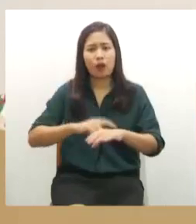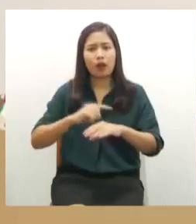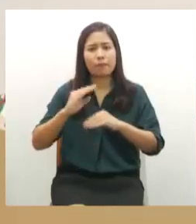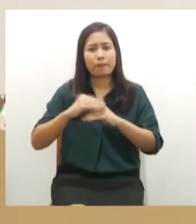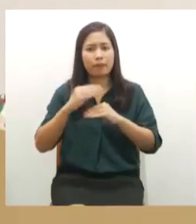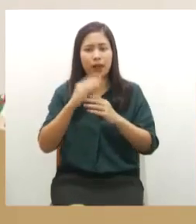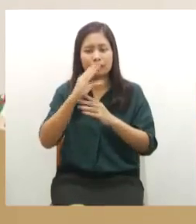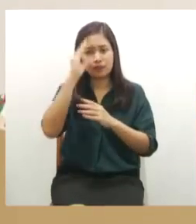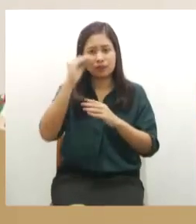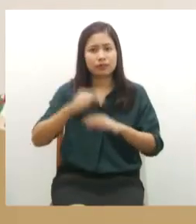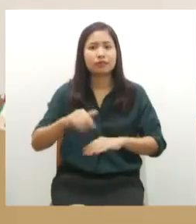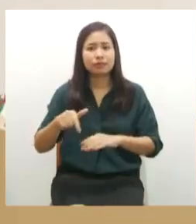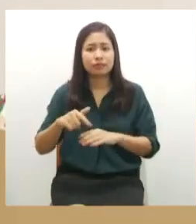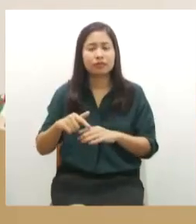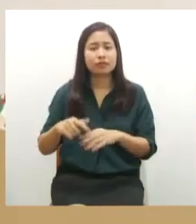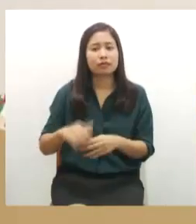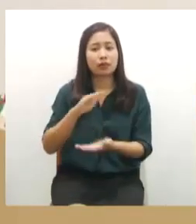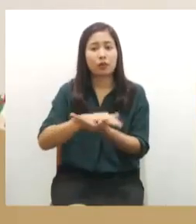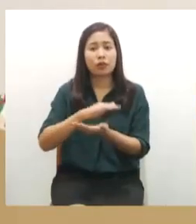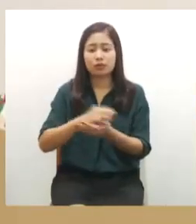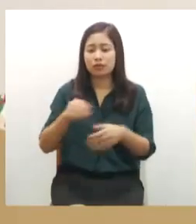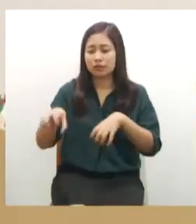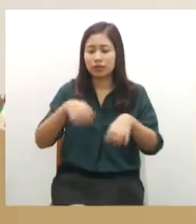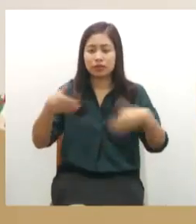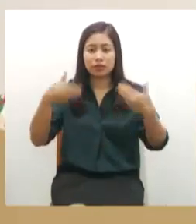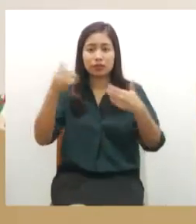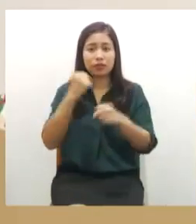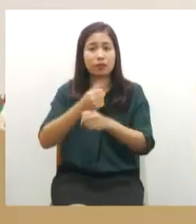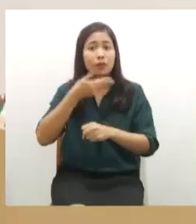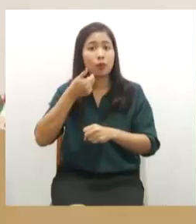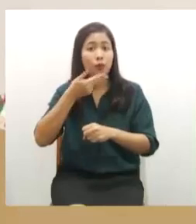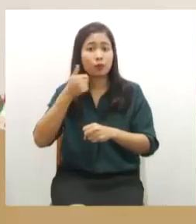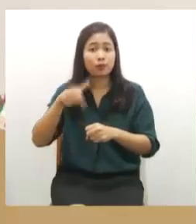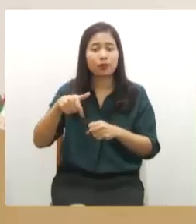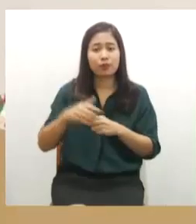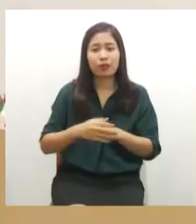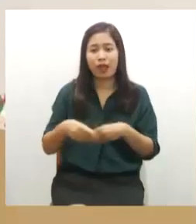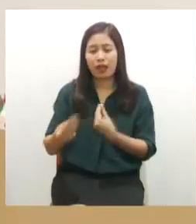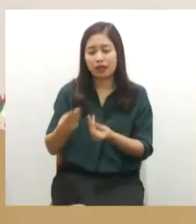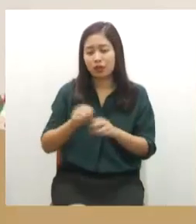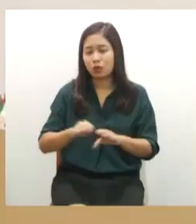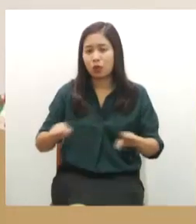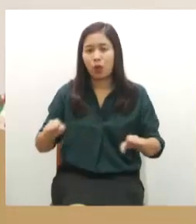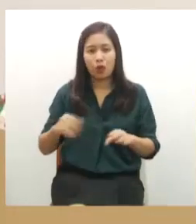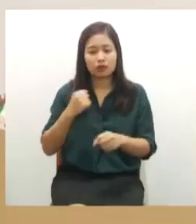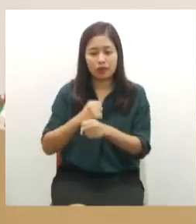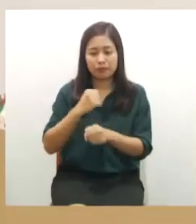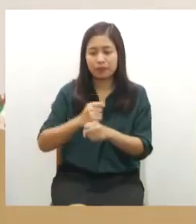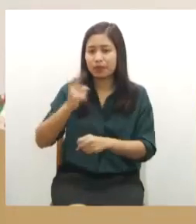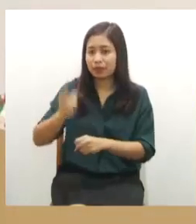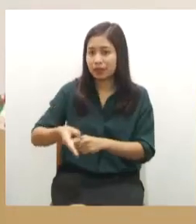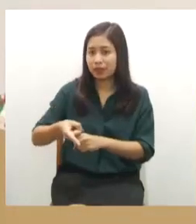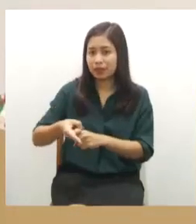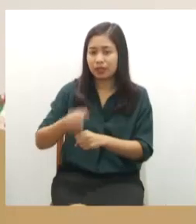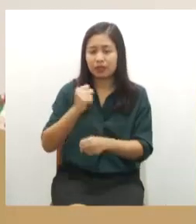านทรายขาวค่ะพี่มีทางโรงเรียนนะคะได้จัดกิจกรรมการทำขนมถั่วแผ่นขึ้นมาค่ะเพื่อให้น้องๆนักเรียนนะคะได้ลงมือปฏิบัติจริงค่ะ